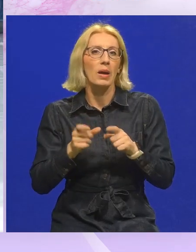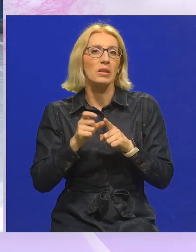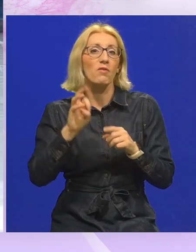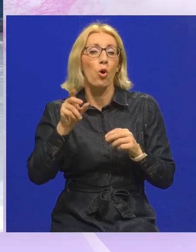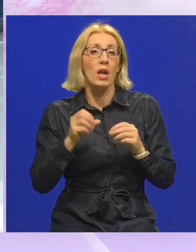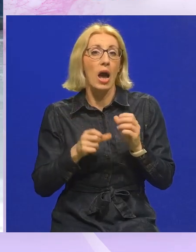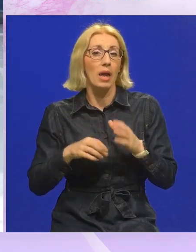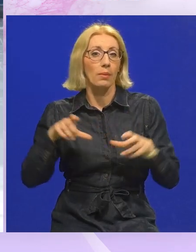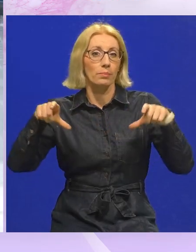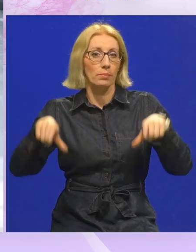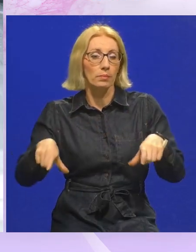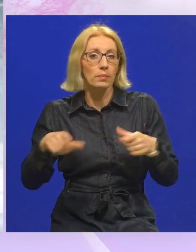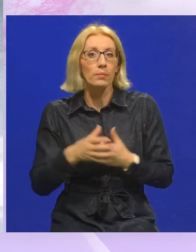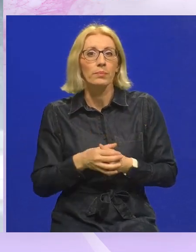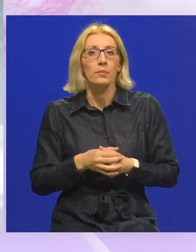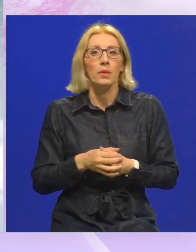jer